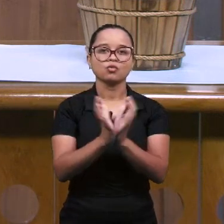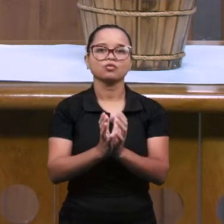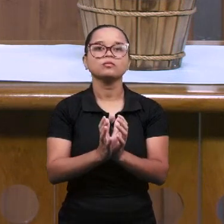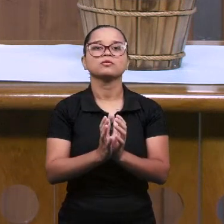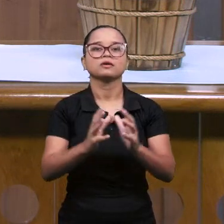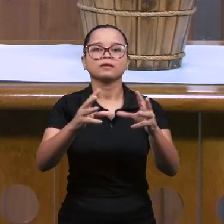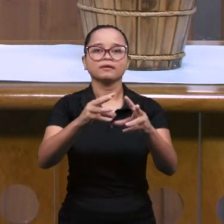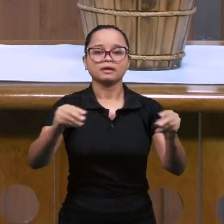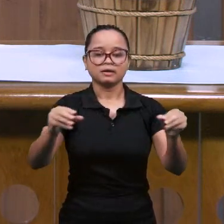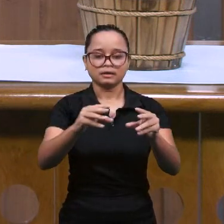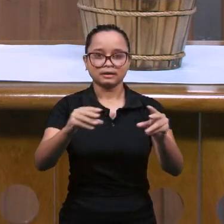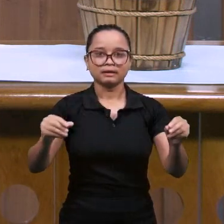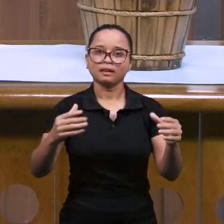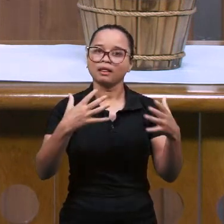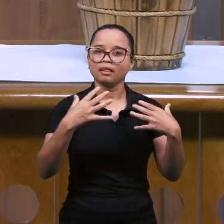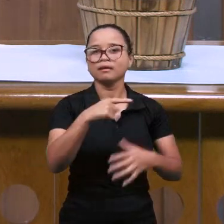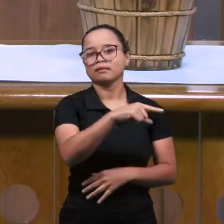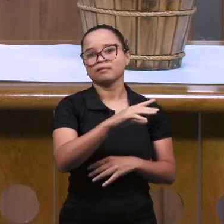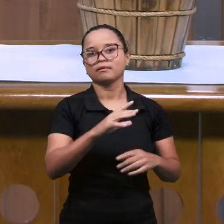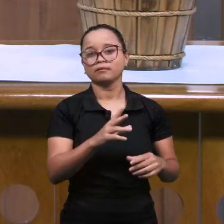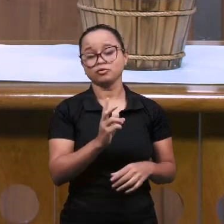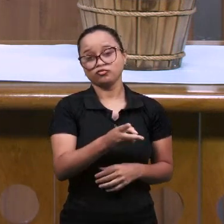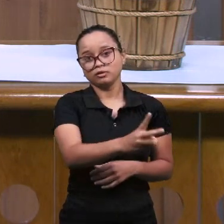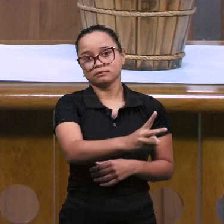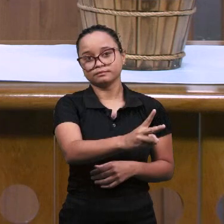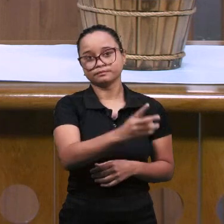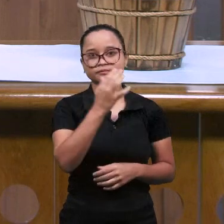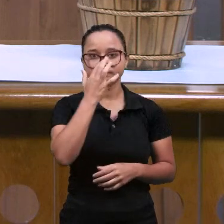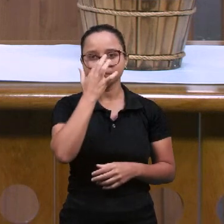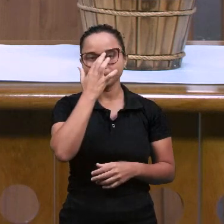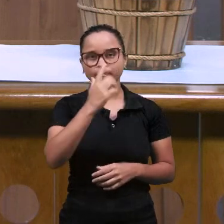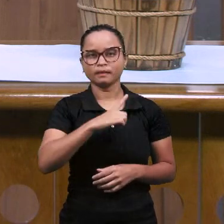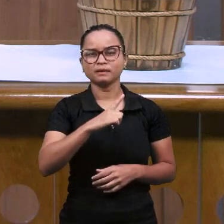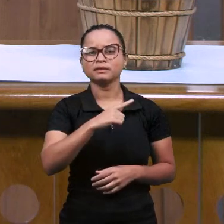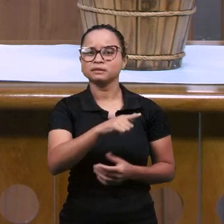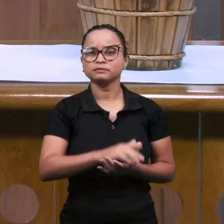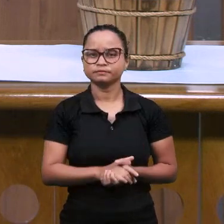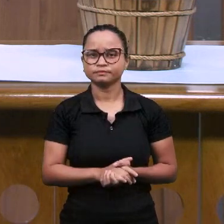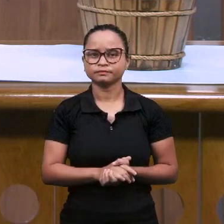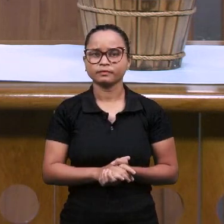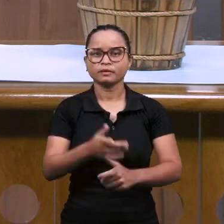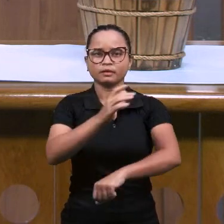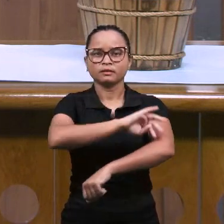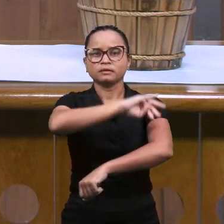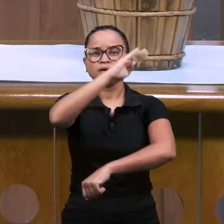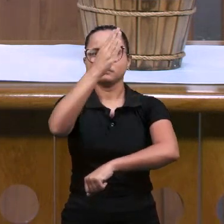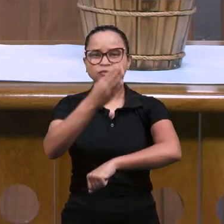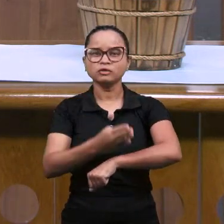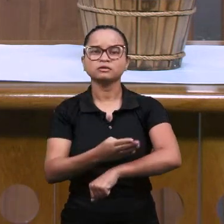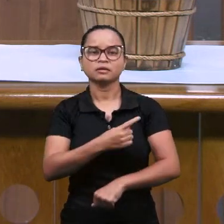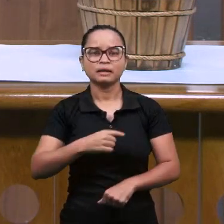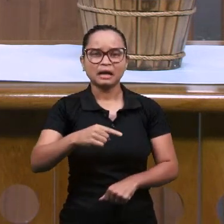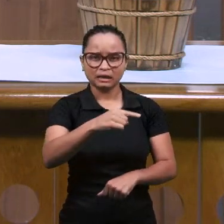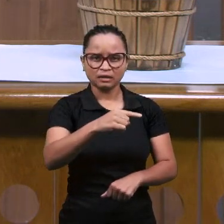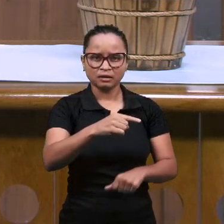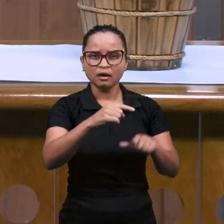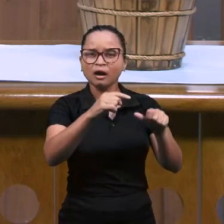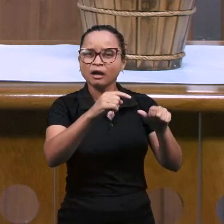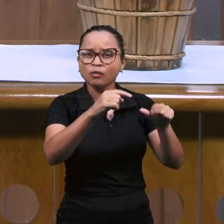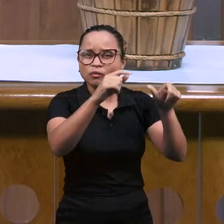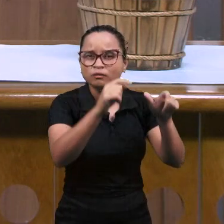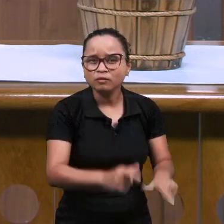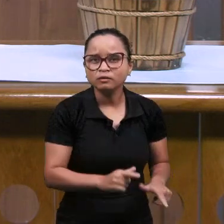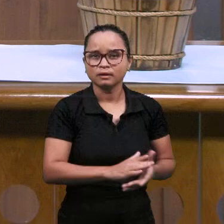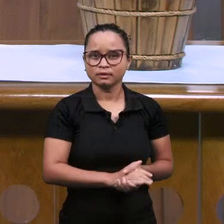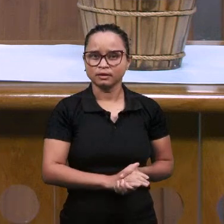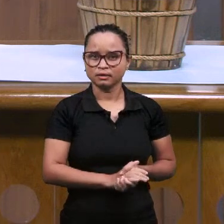Donc, c'est comme ça. Ils vont rester en train de tourner. La montagne d'Ésaü, la